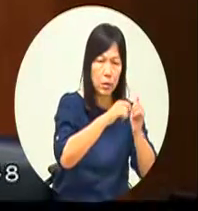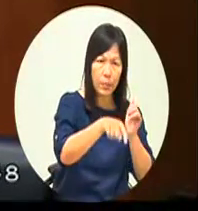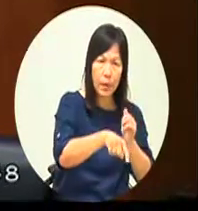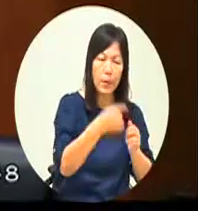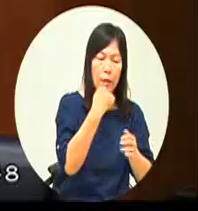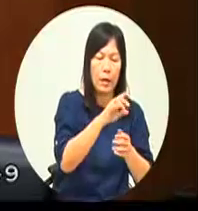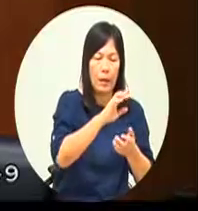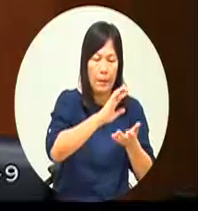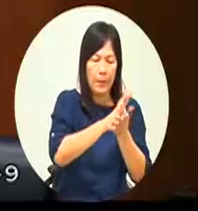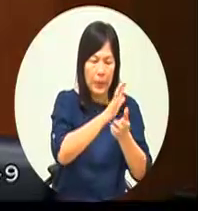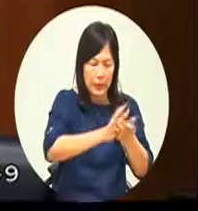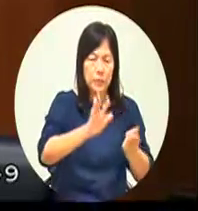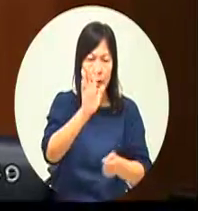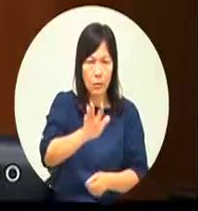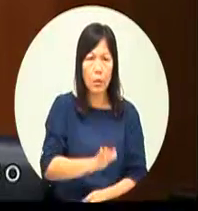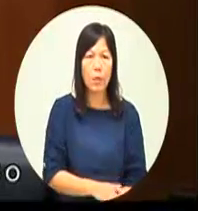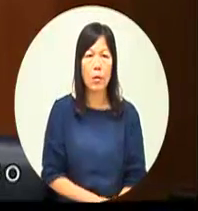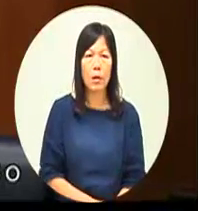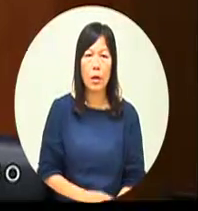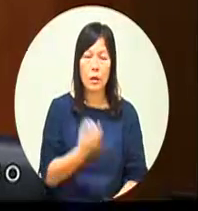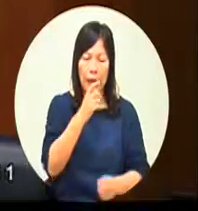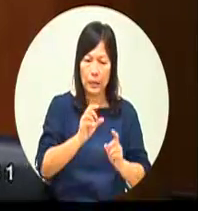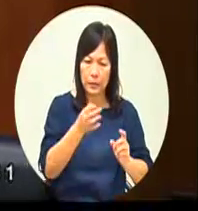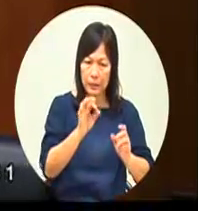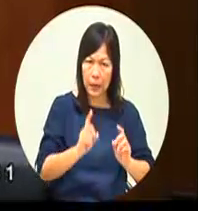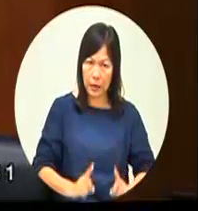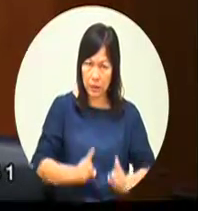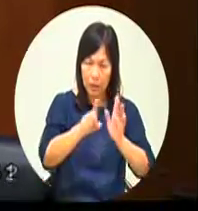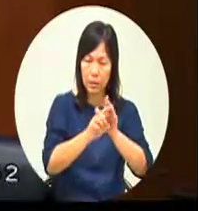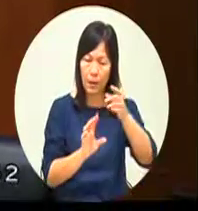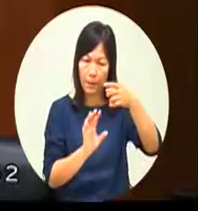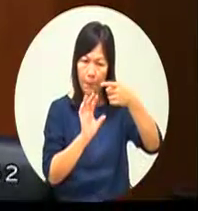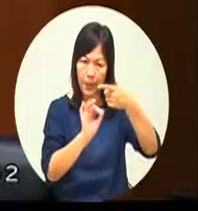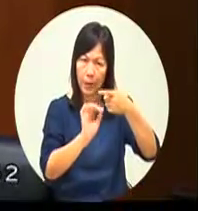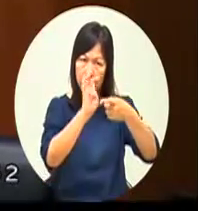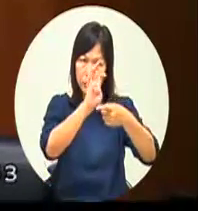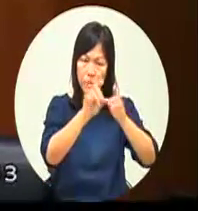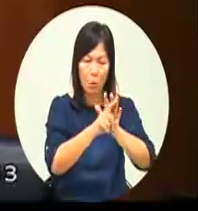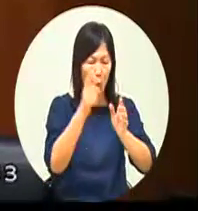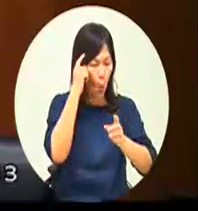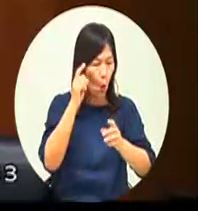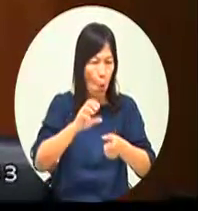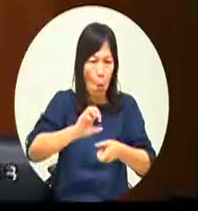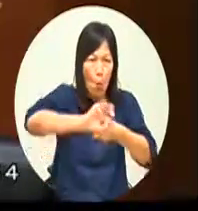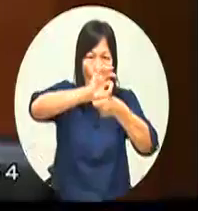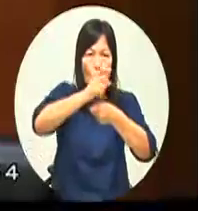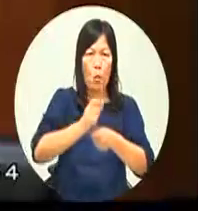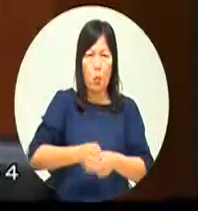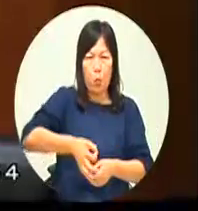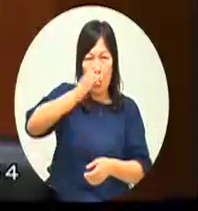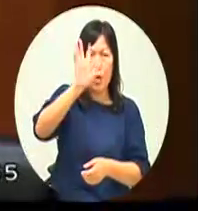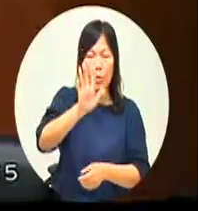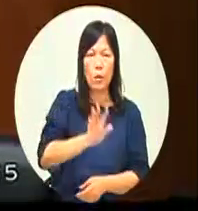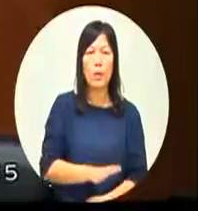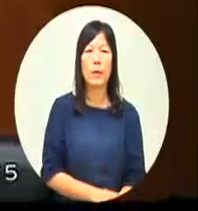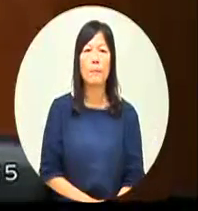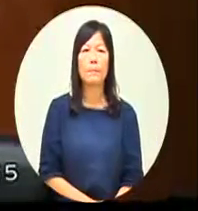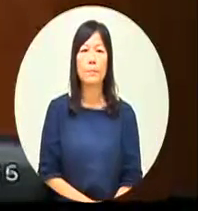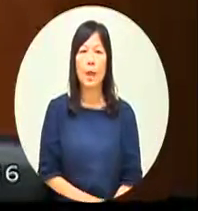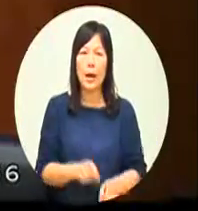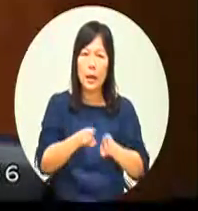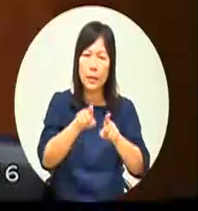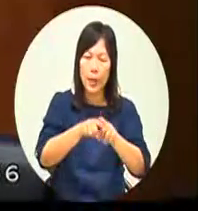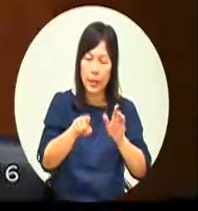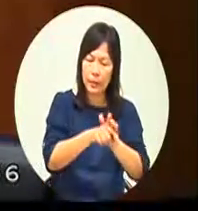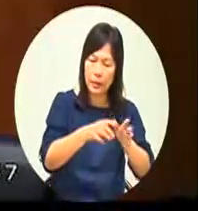受害的。那你涨幅高达40%，其实是很高的。所以我说，第一个你要把家用垃圾跟一般废弃物跟事